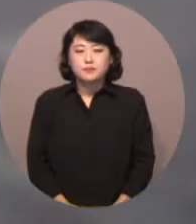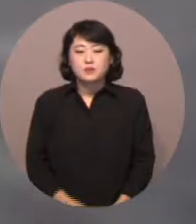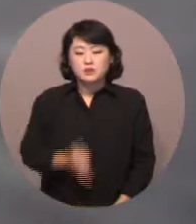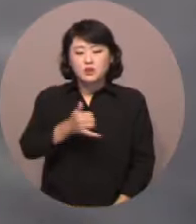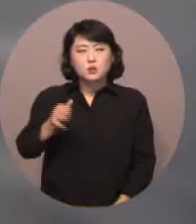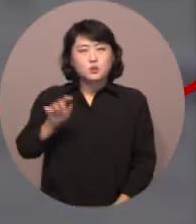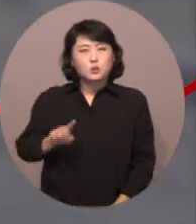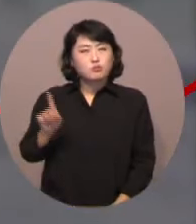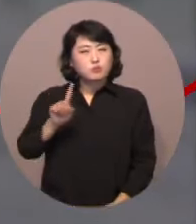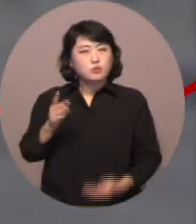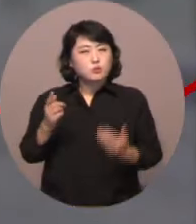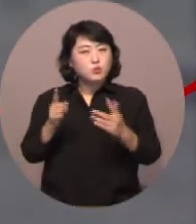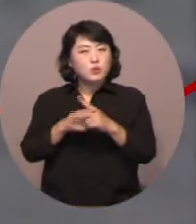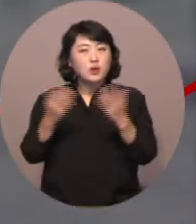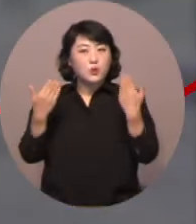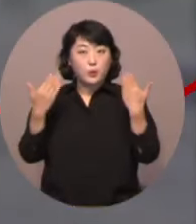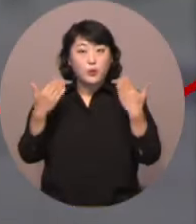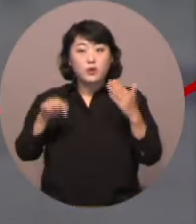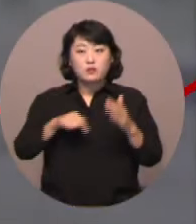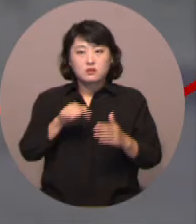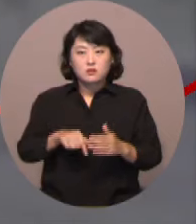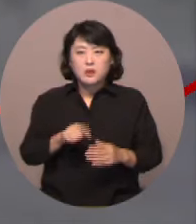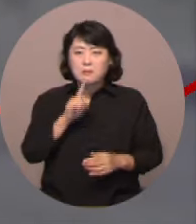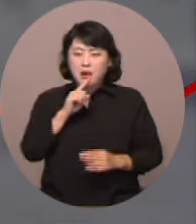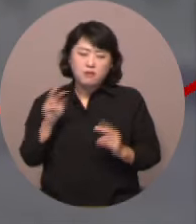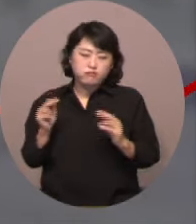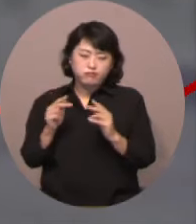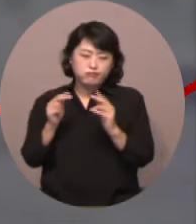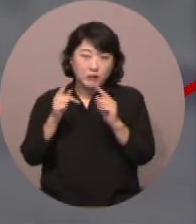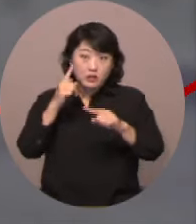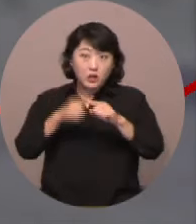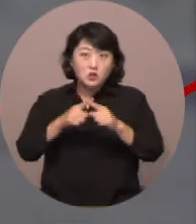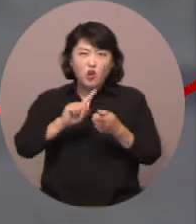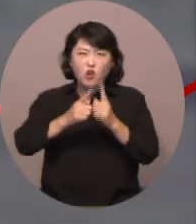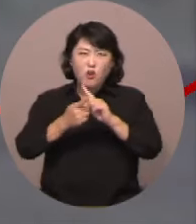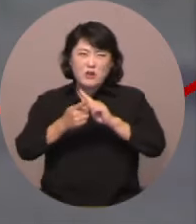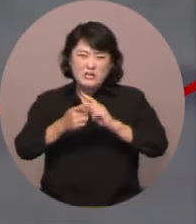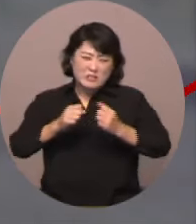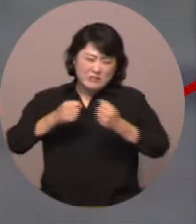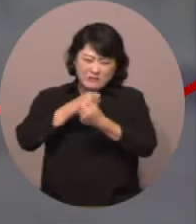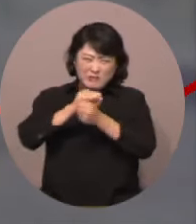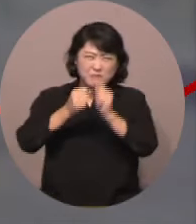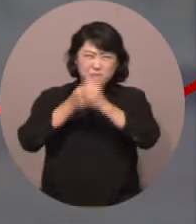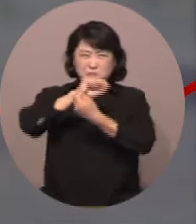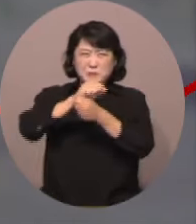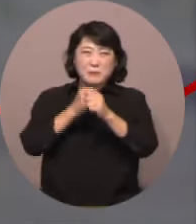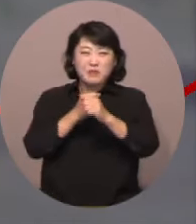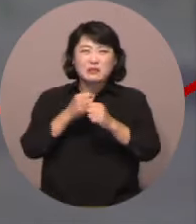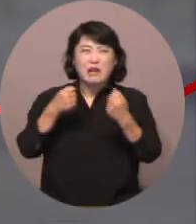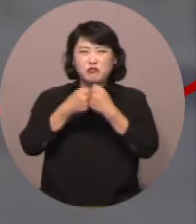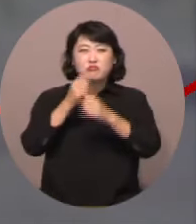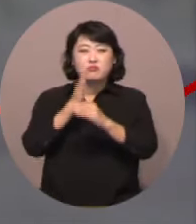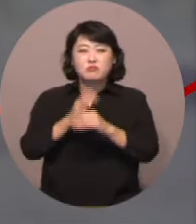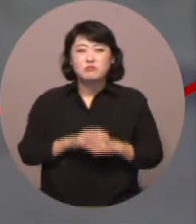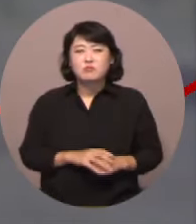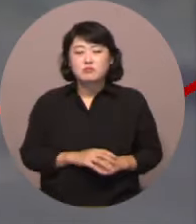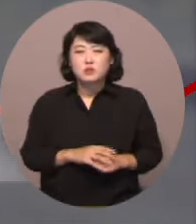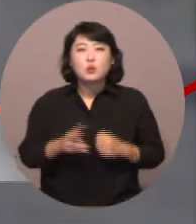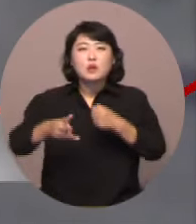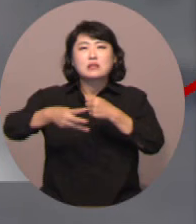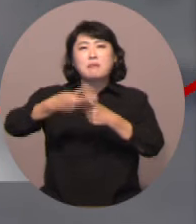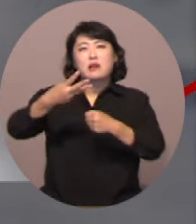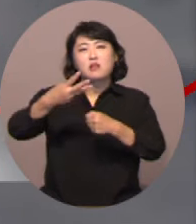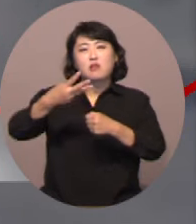세종의 한 초등학교 교정. 학생 두 명이 말다툼을 하다가 서로 뒤엉켜 다투기 시작합니다. 이 학교